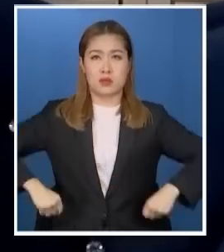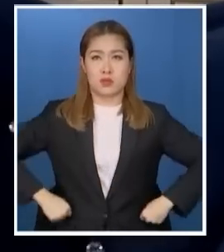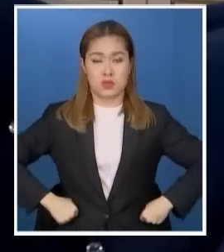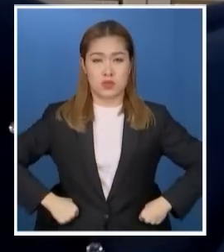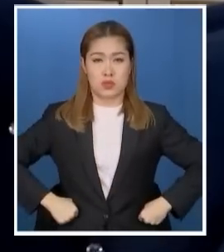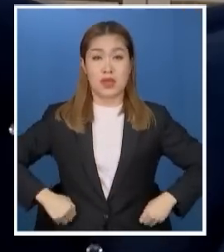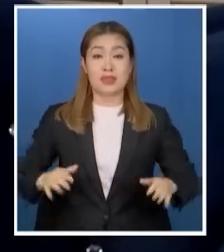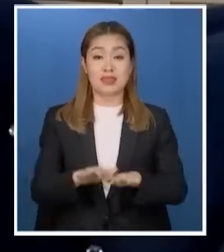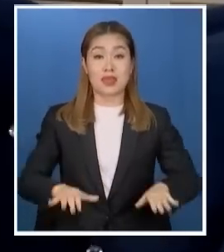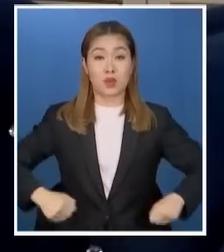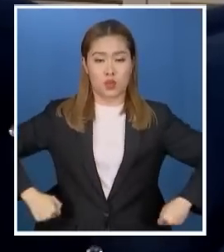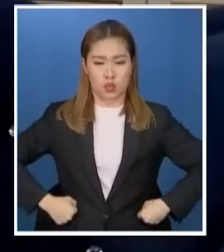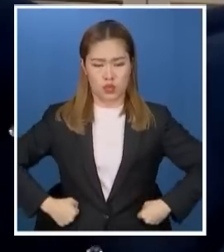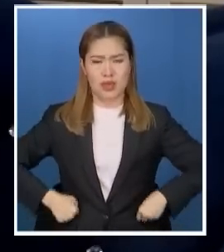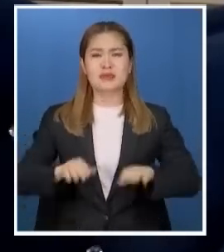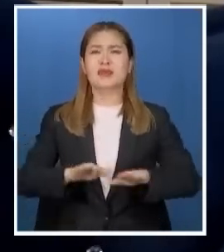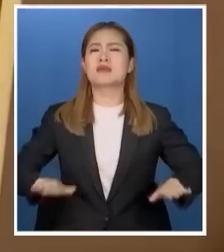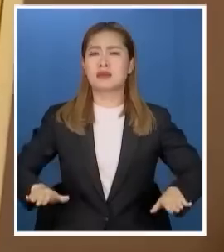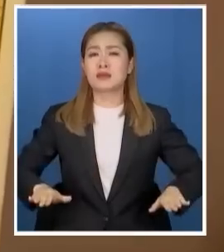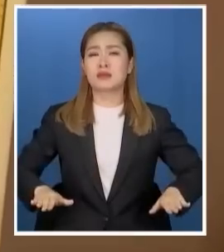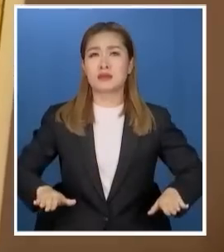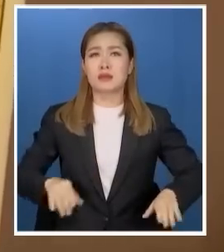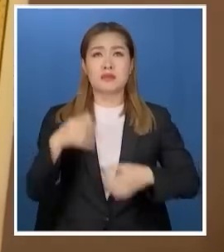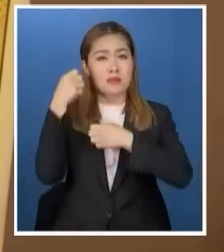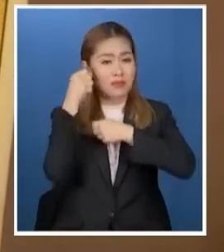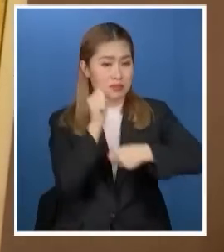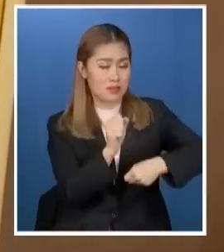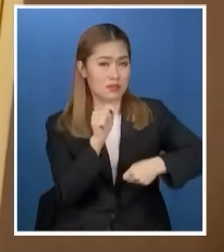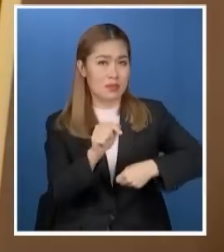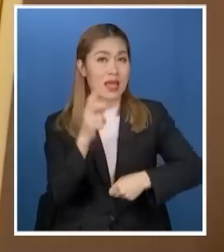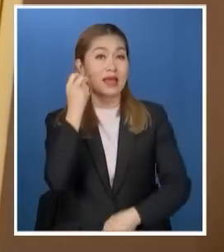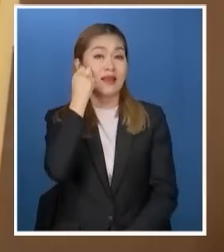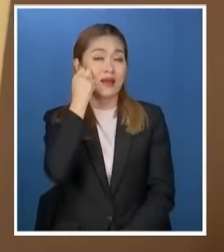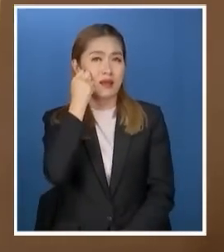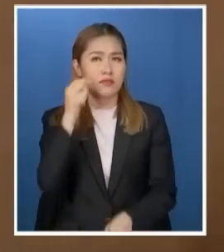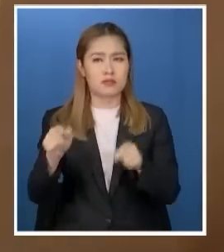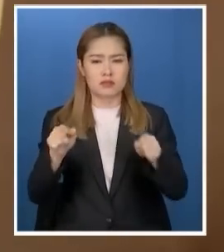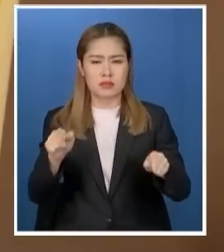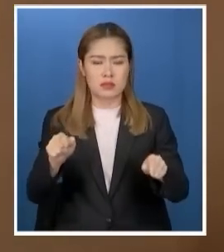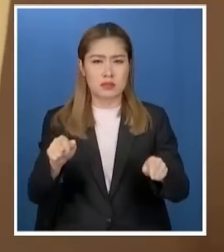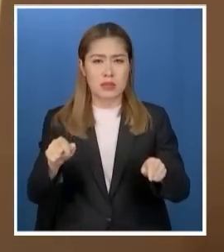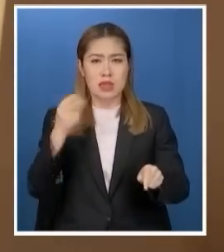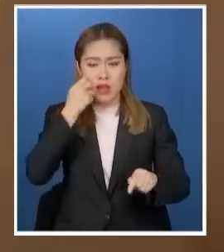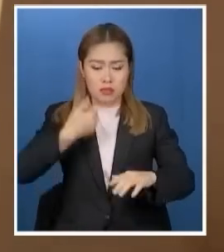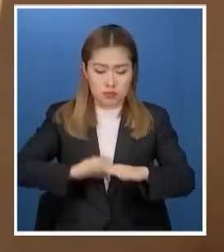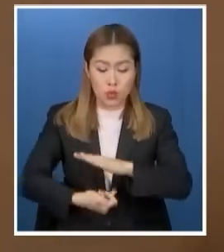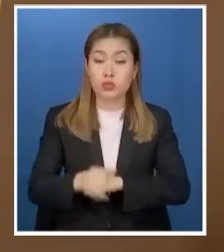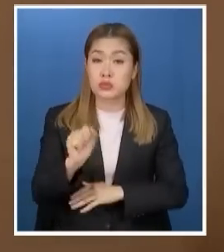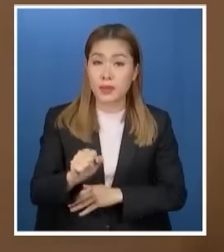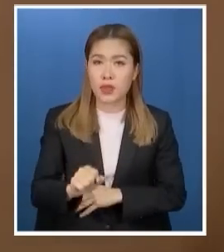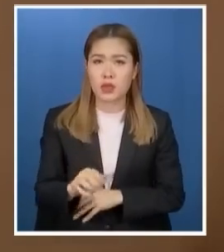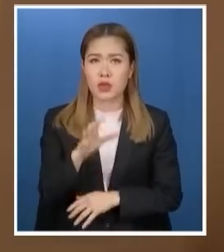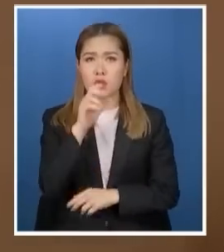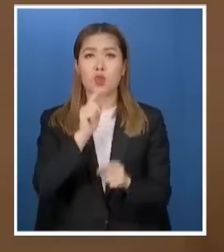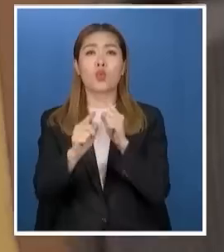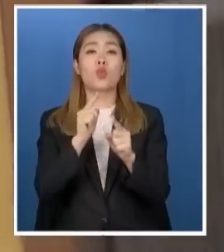องก็บอกว่ากุมารทองเปรียบเสมือนเด็กแล้วแม่ธรณีบีบมวยผมมันมีน้ำอาจจะเป็นเด็กตกลงไปในน้ำไหมก็มี